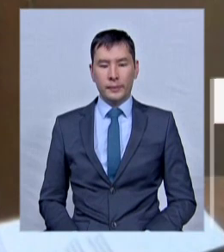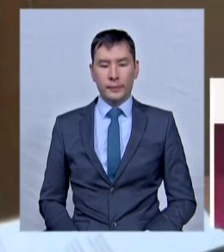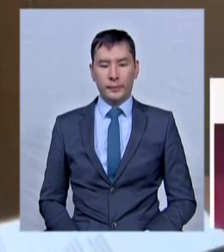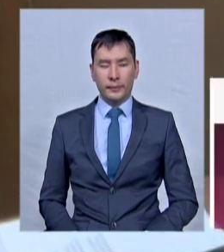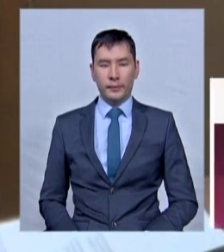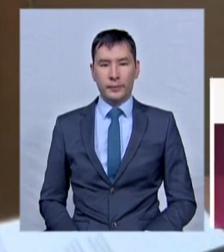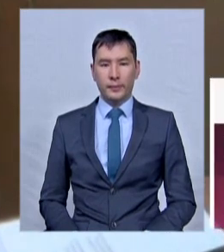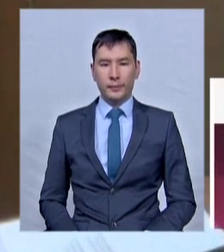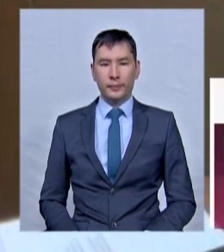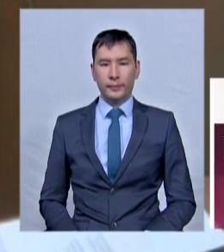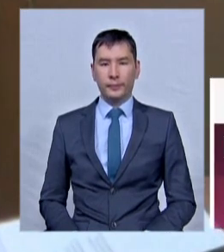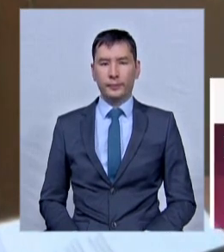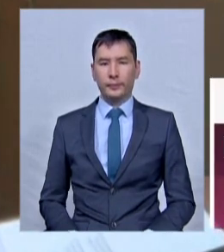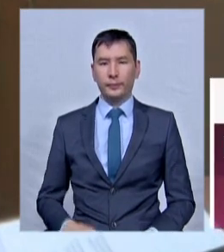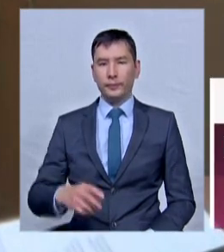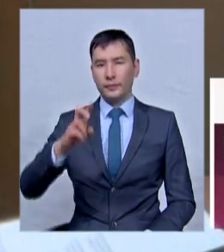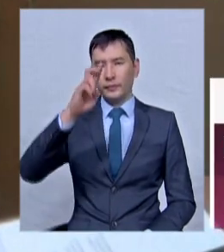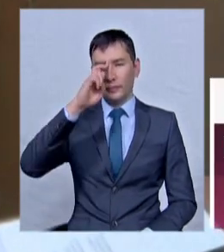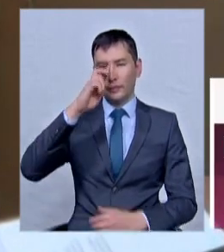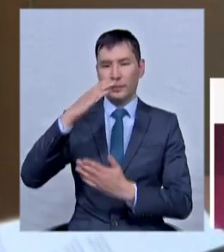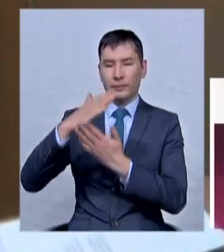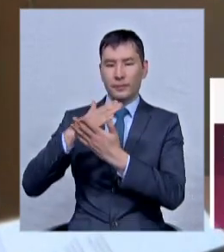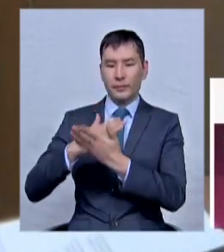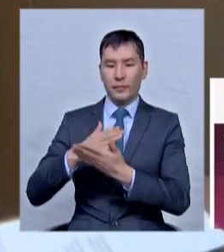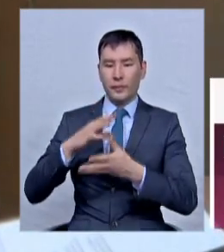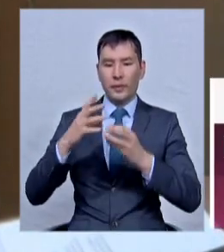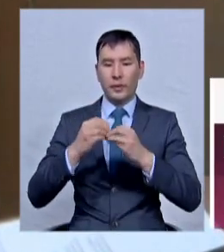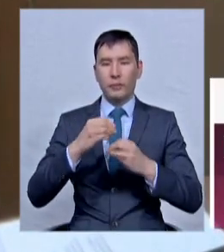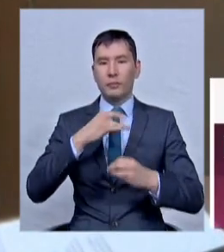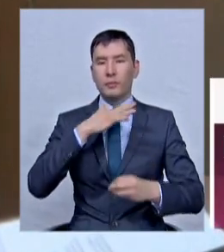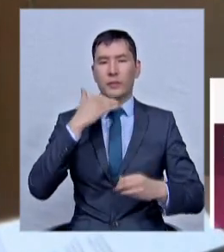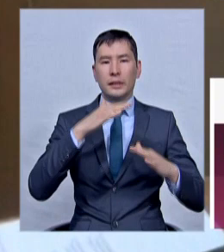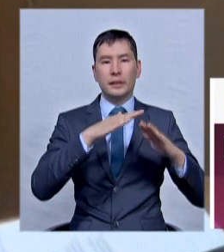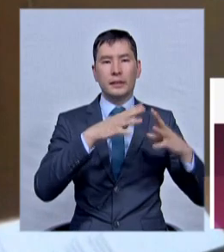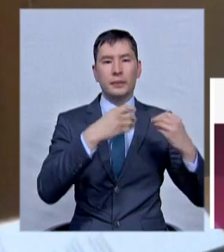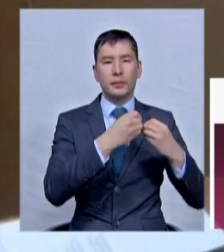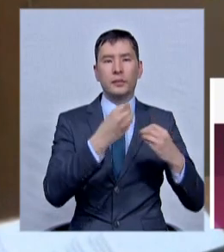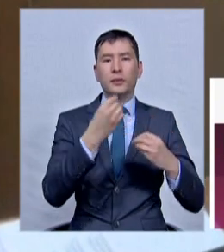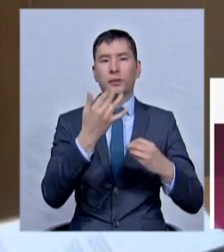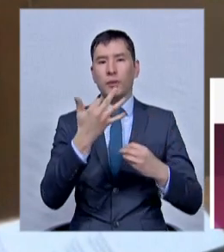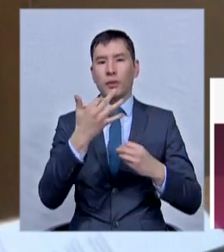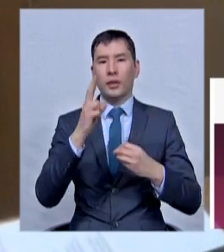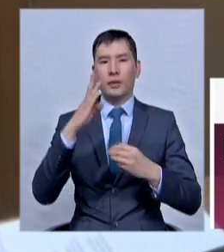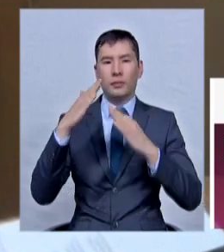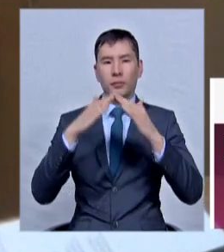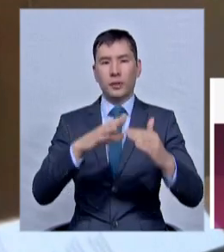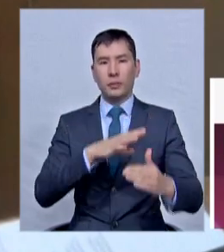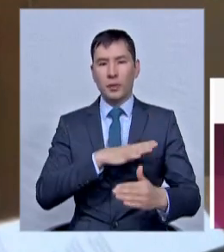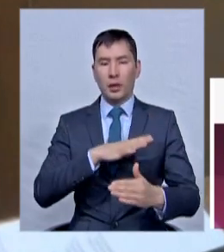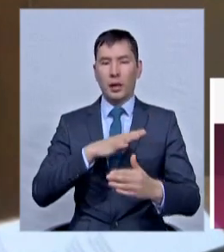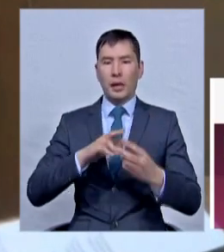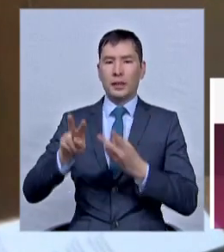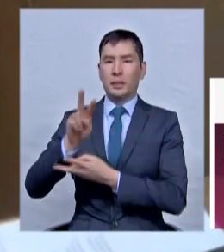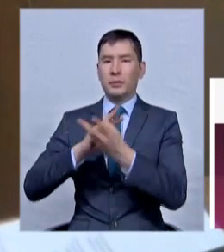Бұл қанша ағаш егілді. Мемлекеттік бағдарламалар арқасында қанша отбасы пәтер кілтін алды. Жалпы Алматының шеткі аудандары қалай дамып жатыр.